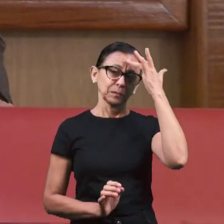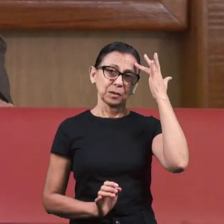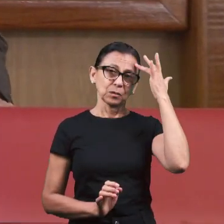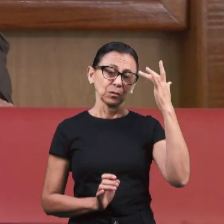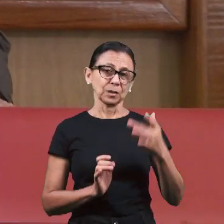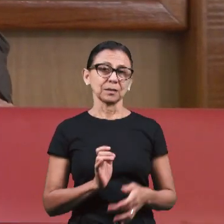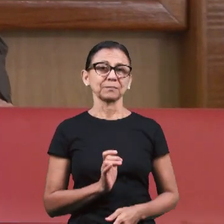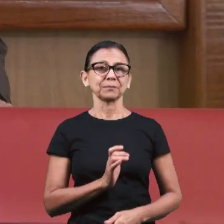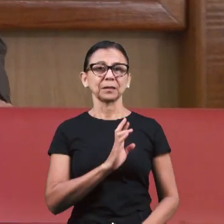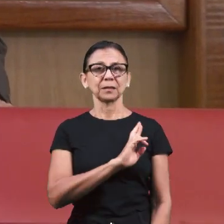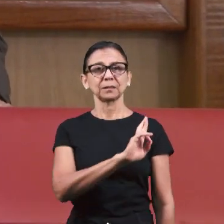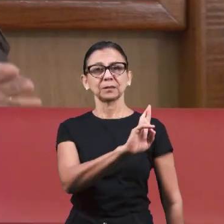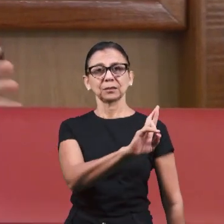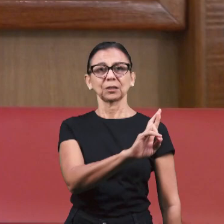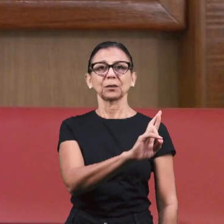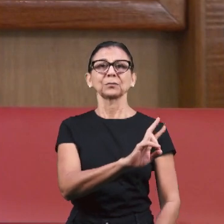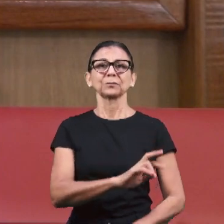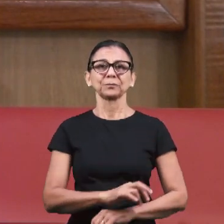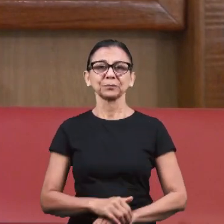nous sommes devant